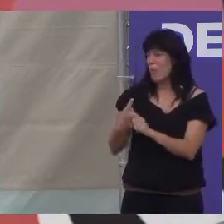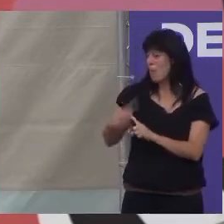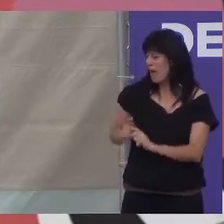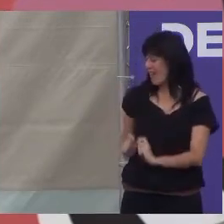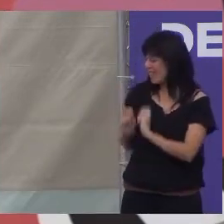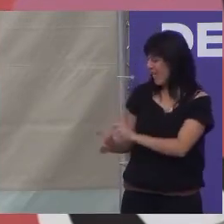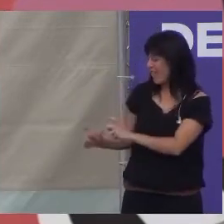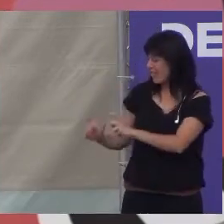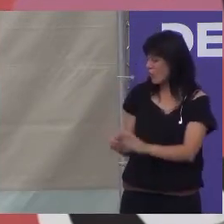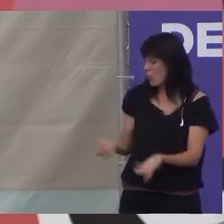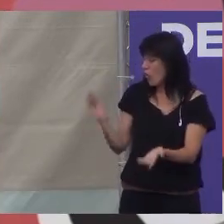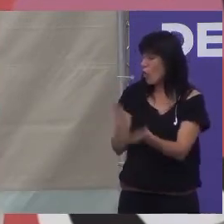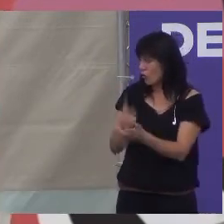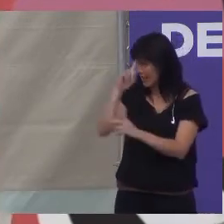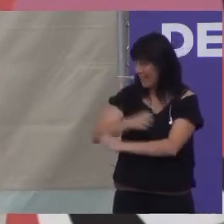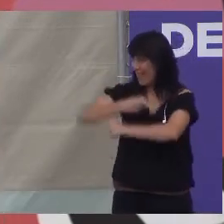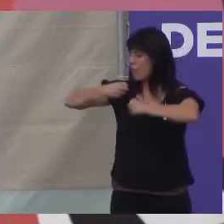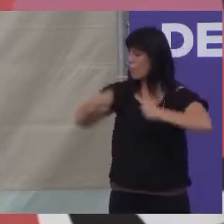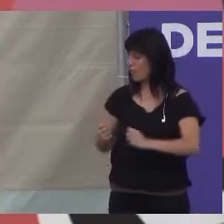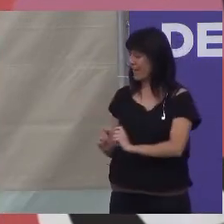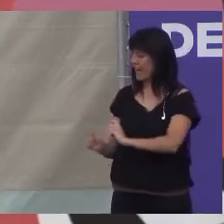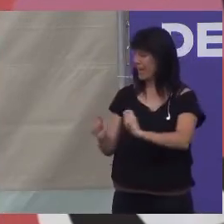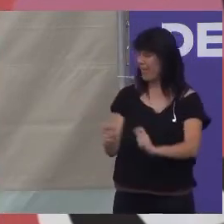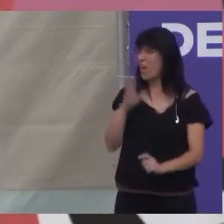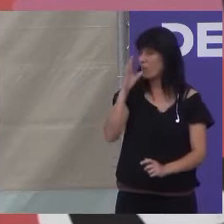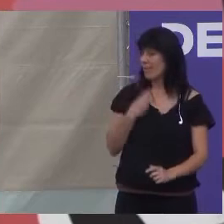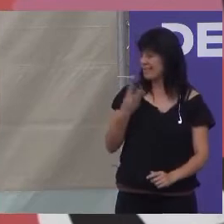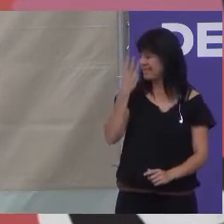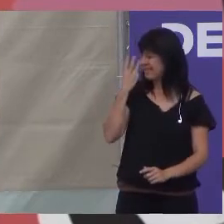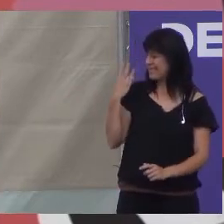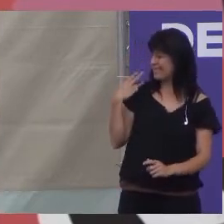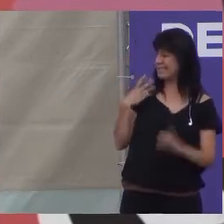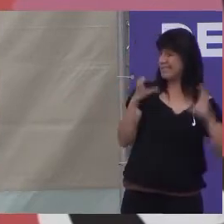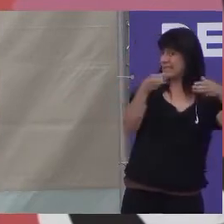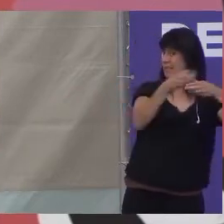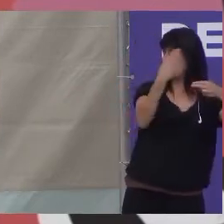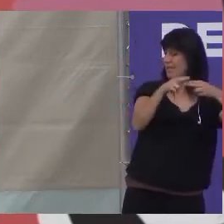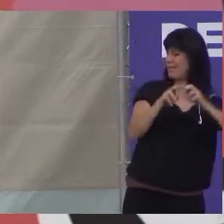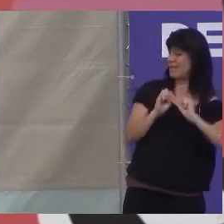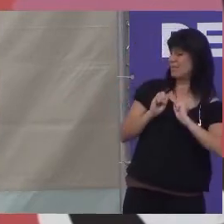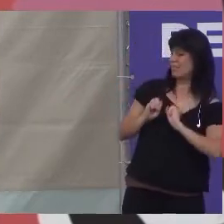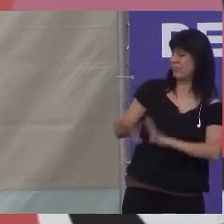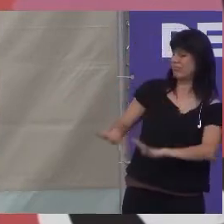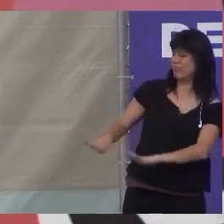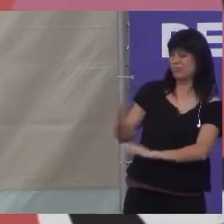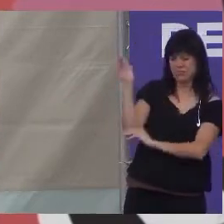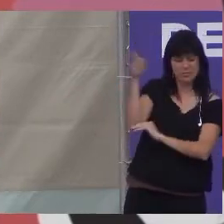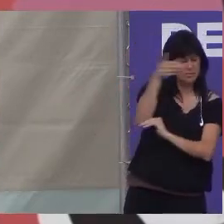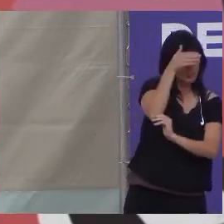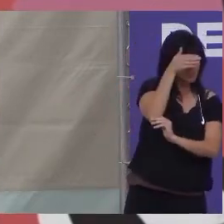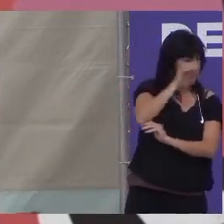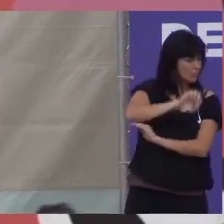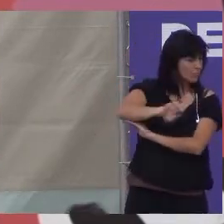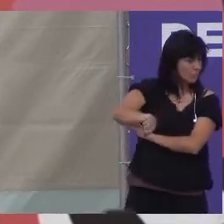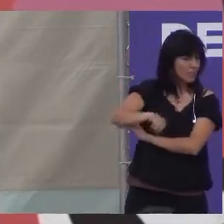empoderar-los després de vora 3 anys d'abandonament per part del partit que els ha donat l'esquena i només